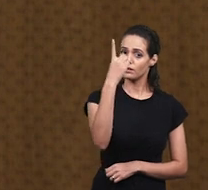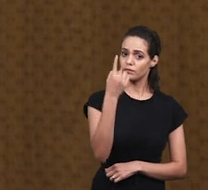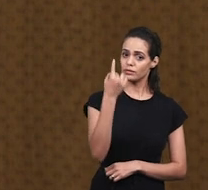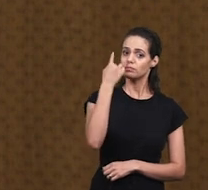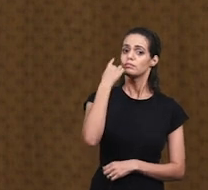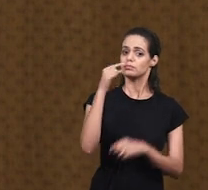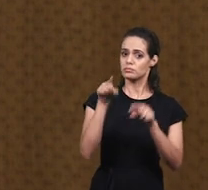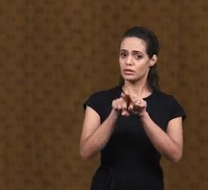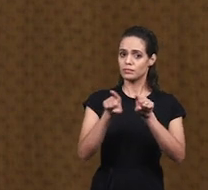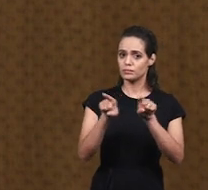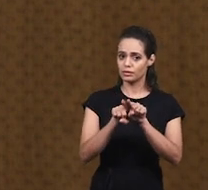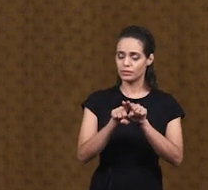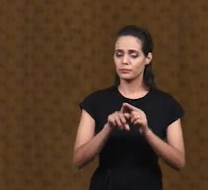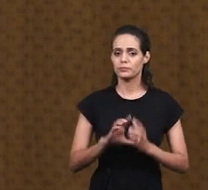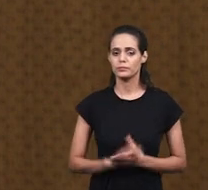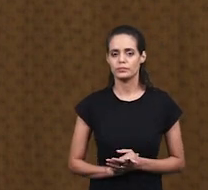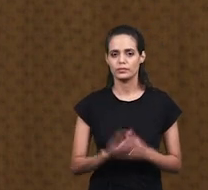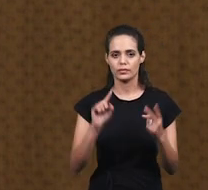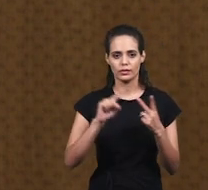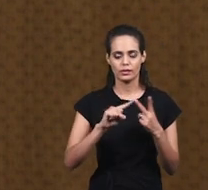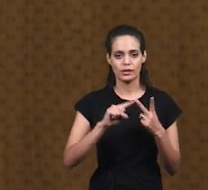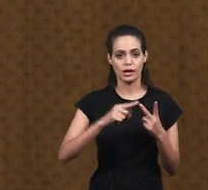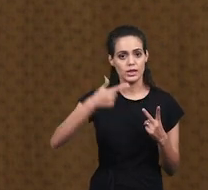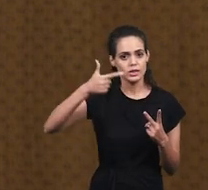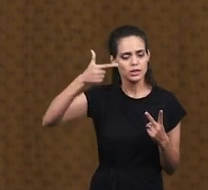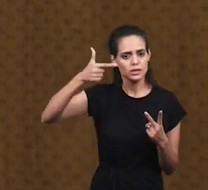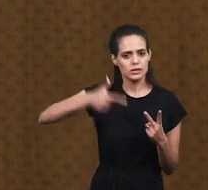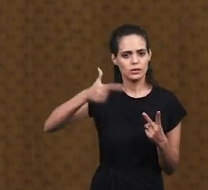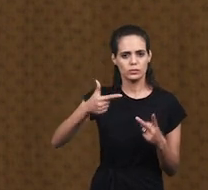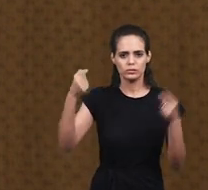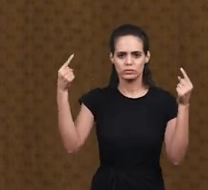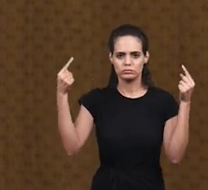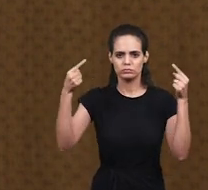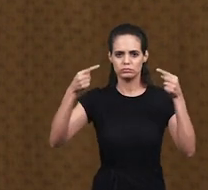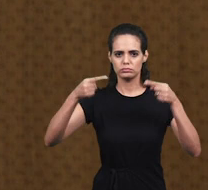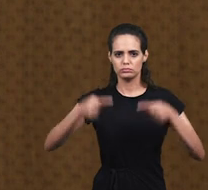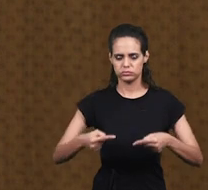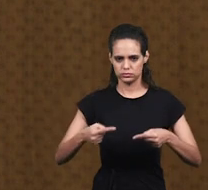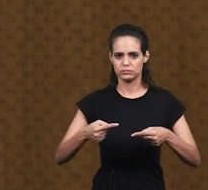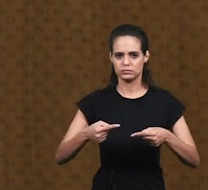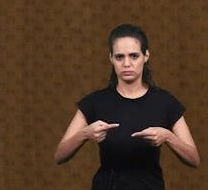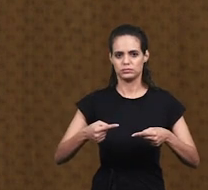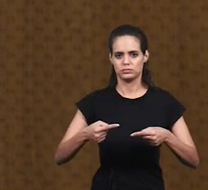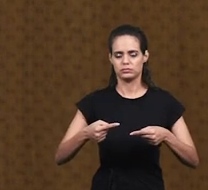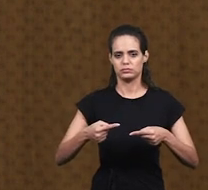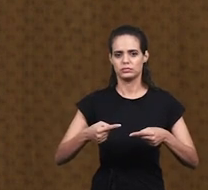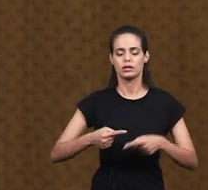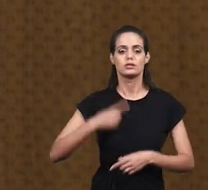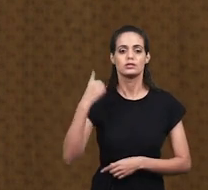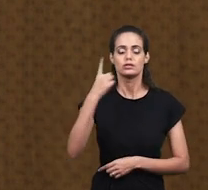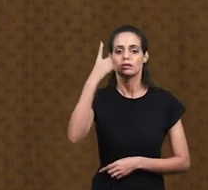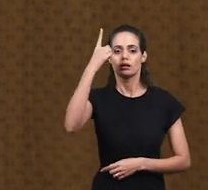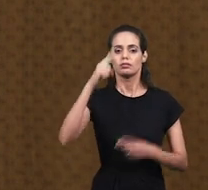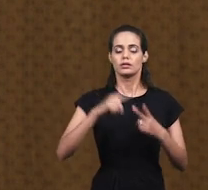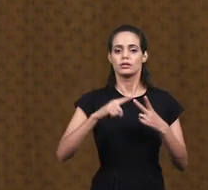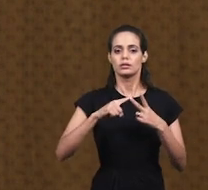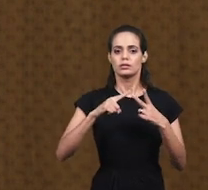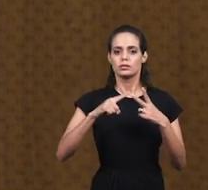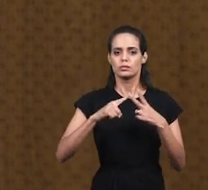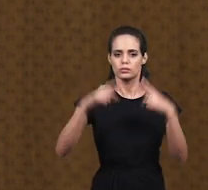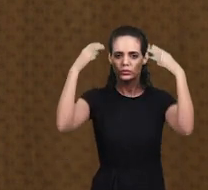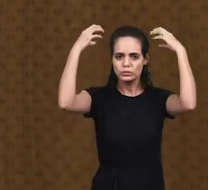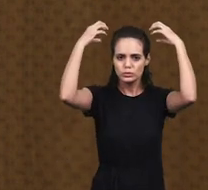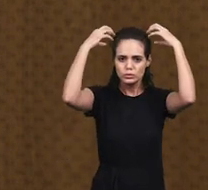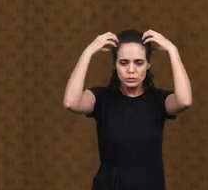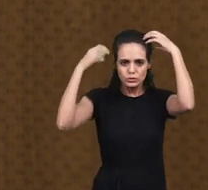bataille de David, ça a été contre l'ours. Il cite l'ours. Il a pris l'ours par sa